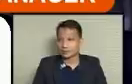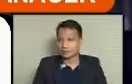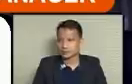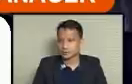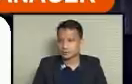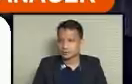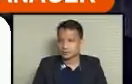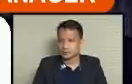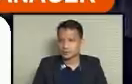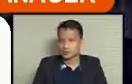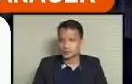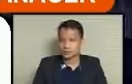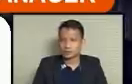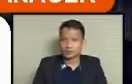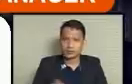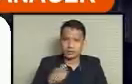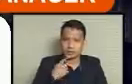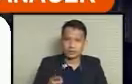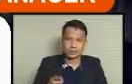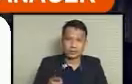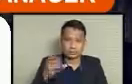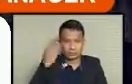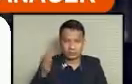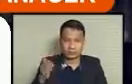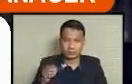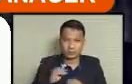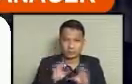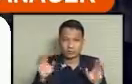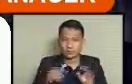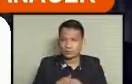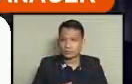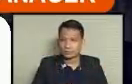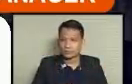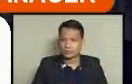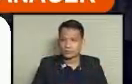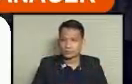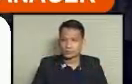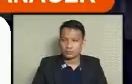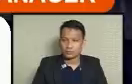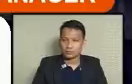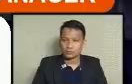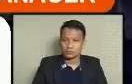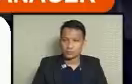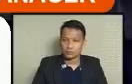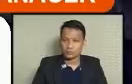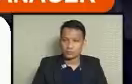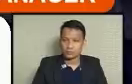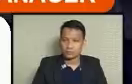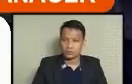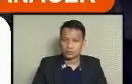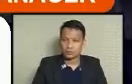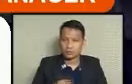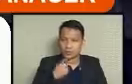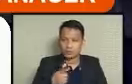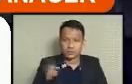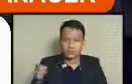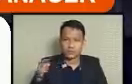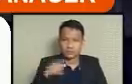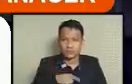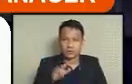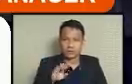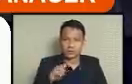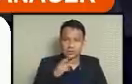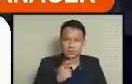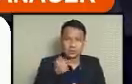Idol, ikukuhan ko lang po, kausapin ko lang po muna. Kasi hindi, medyo hindi ko alo yung reklamo niyo mga yan tungkol doon sa license. Opo. Doon